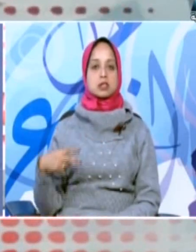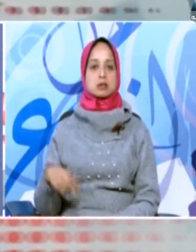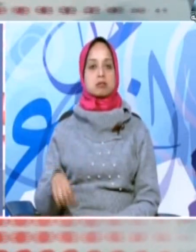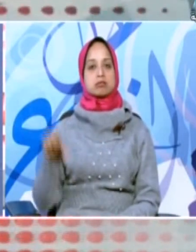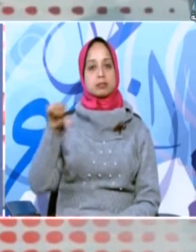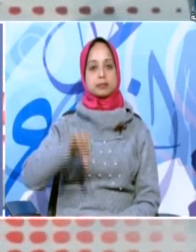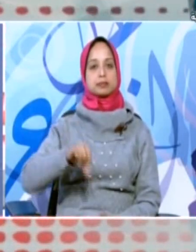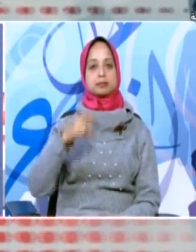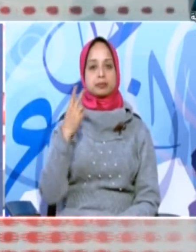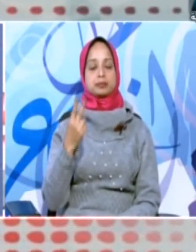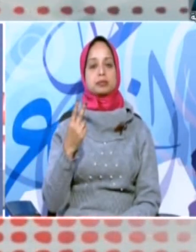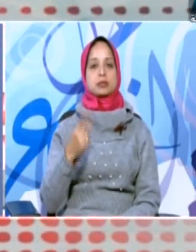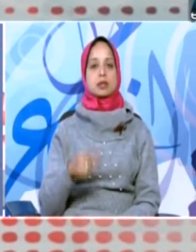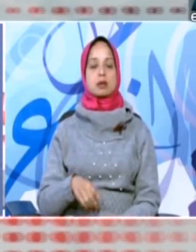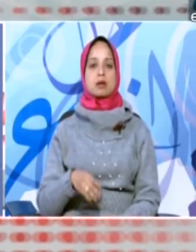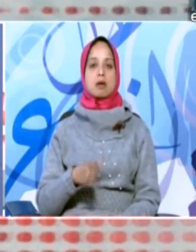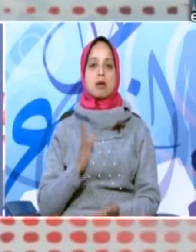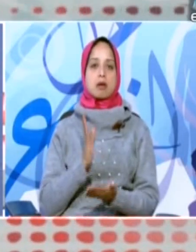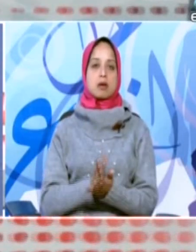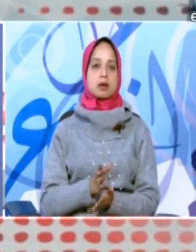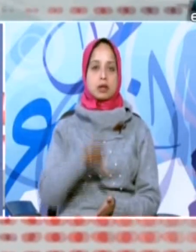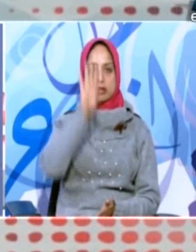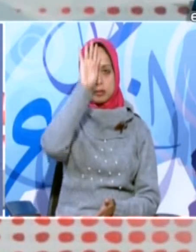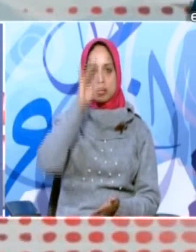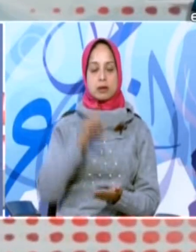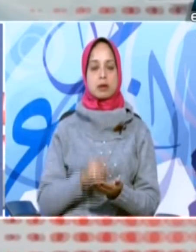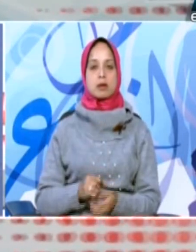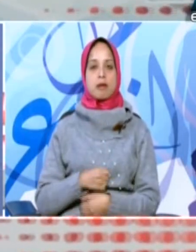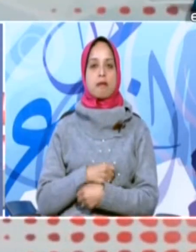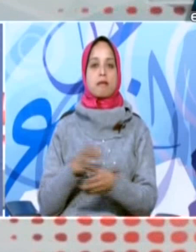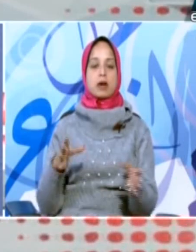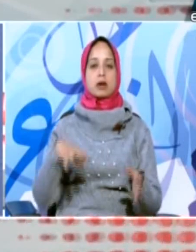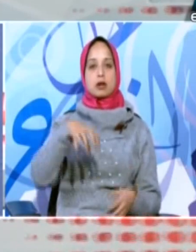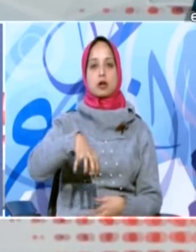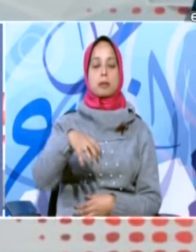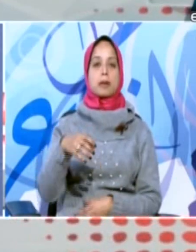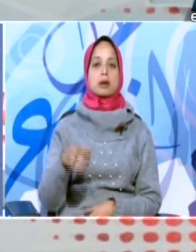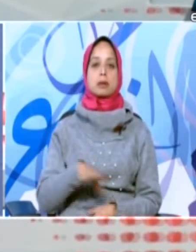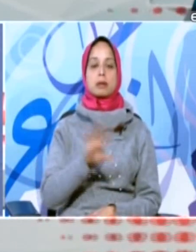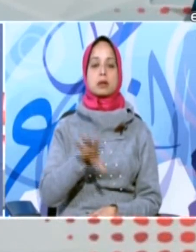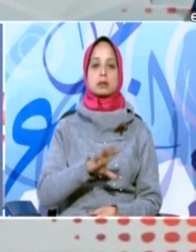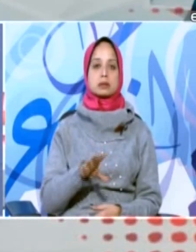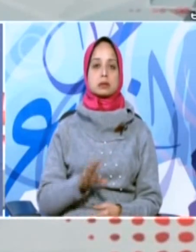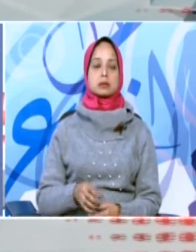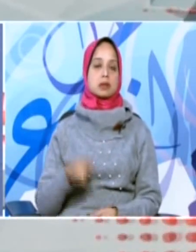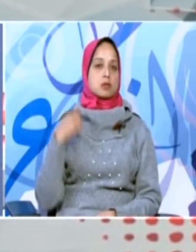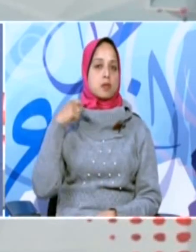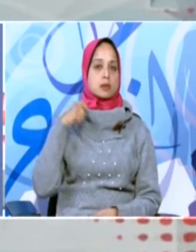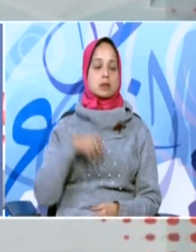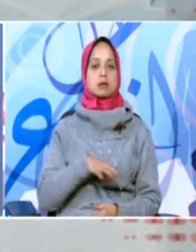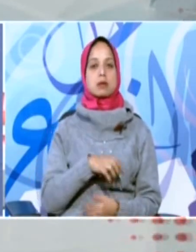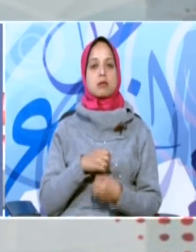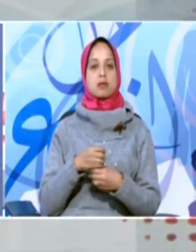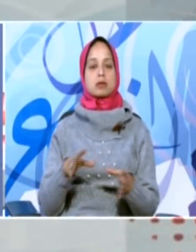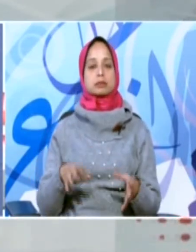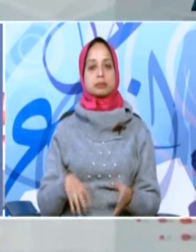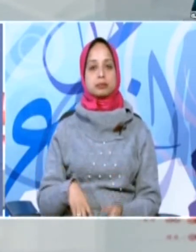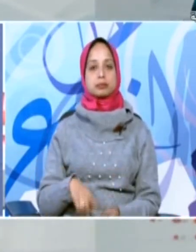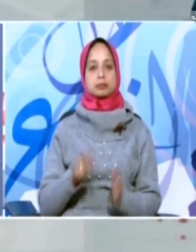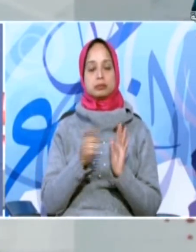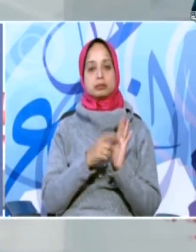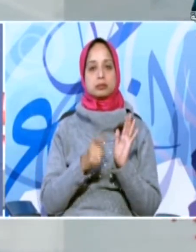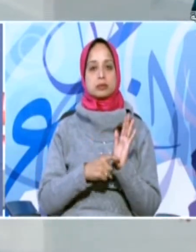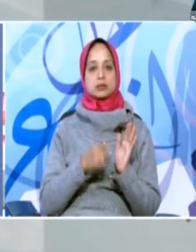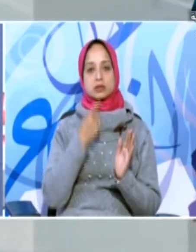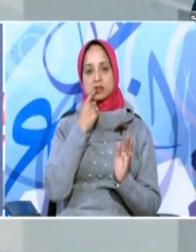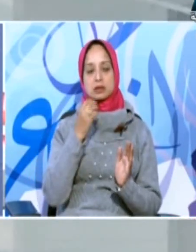عيبين، حق الملك في حل البرلمان واقاله الوزاره، وبالرغم من كده كان في مبادئ ليبراليه. انما عندي هنا دلوقتي بنقول عندي دستور 30 نقول كل